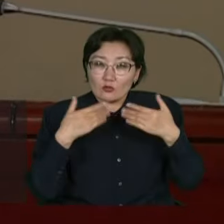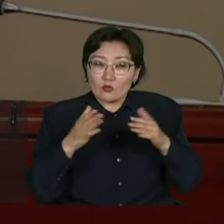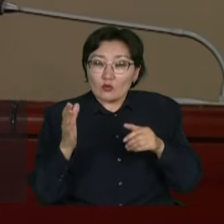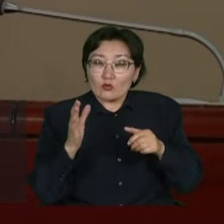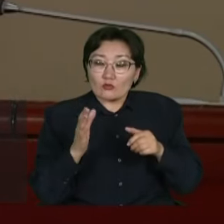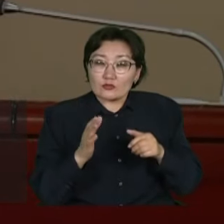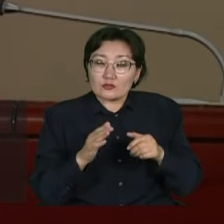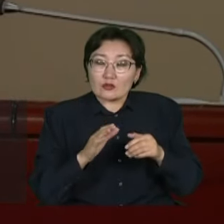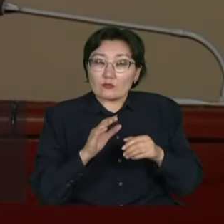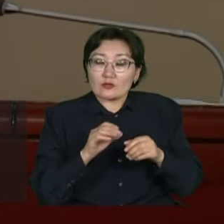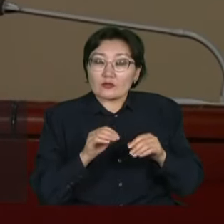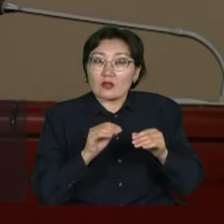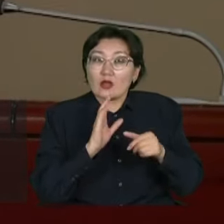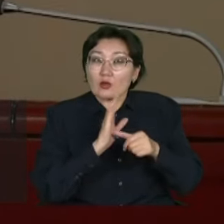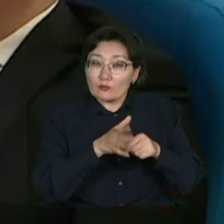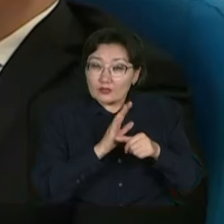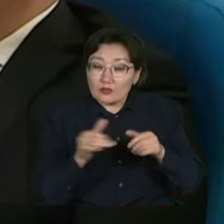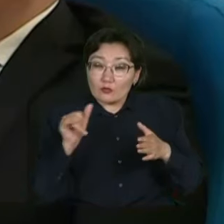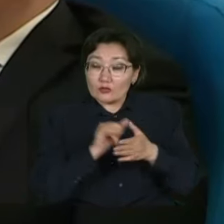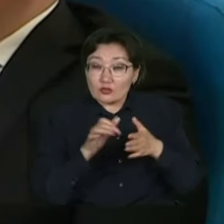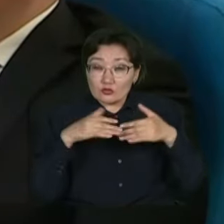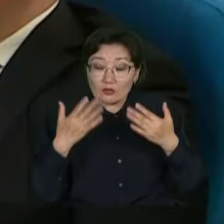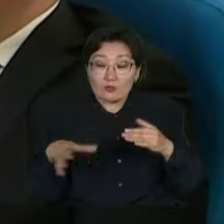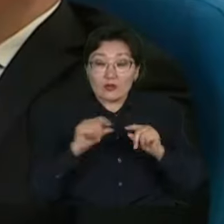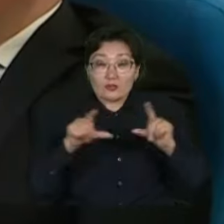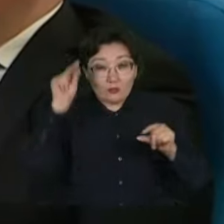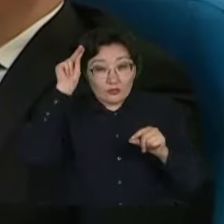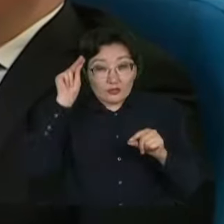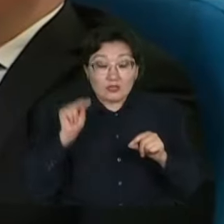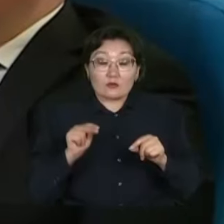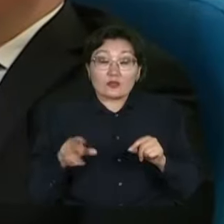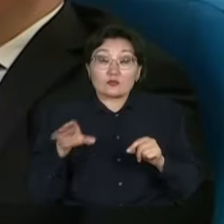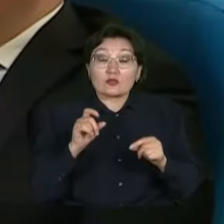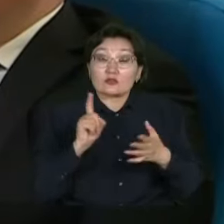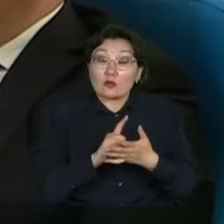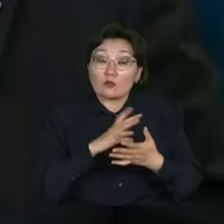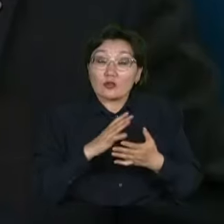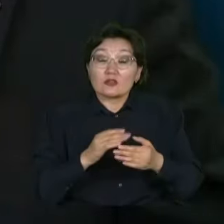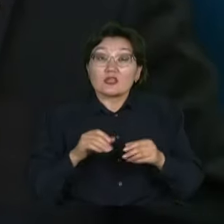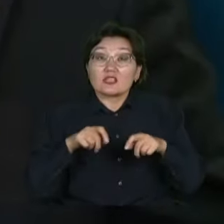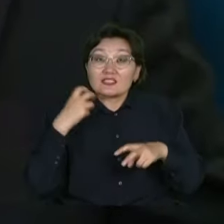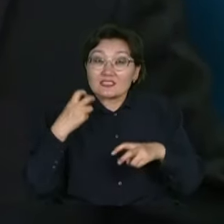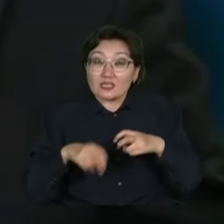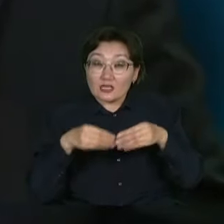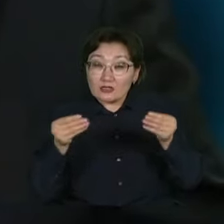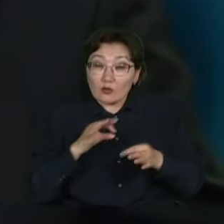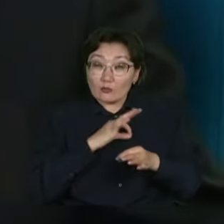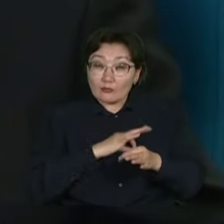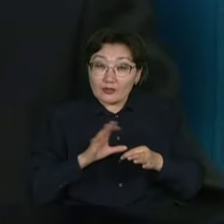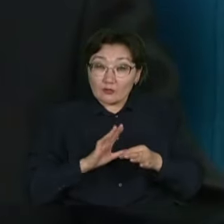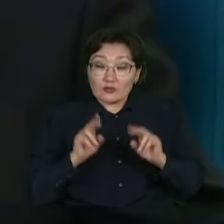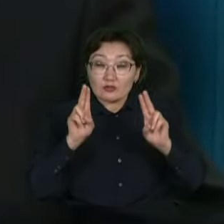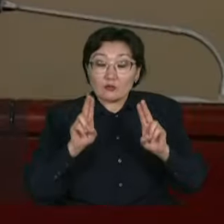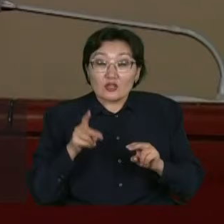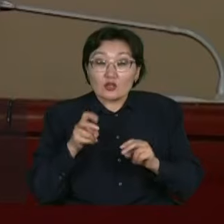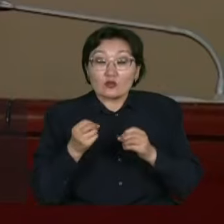орнатылмаған, бұл барлық мектептерге тән нәрсе. Сынған ыдыстар пайдаланбау талаптары Қызылорда қаласы 212-ші